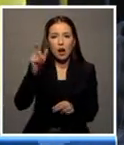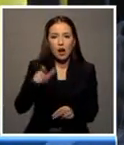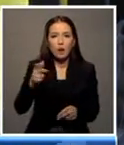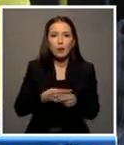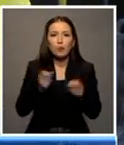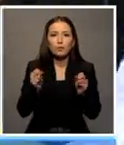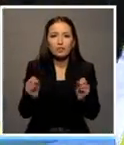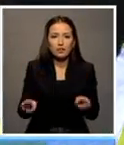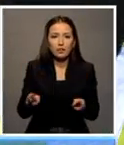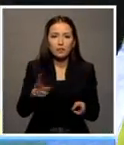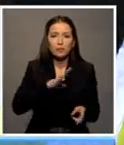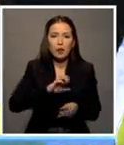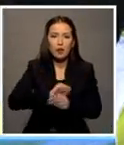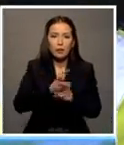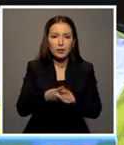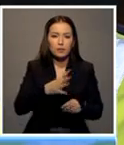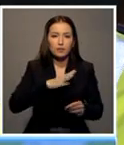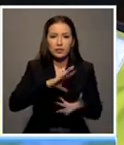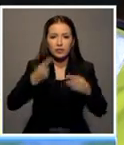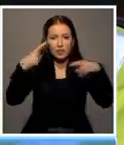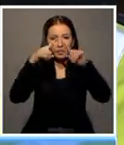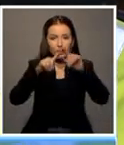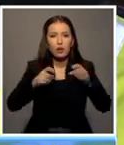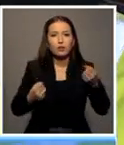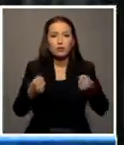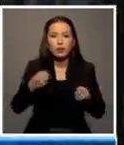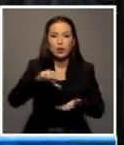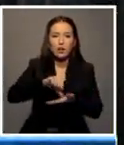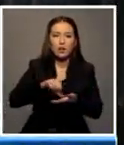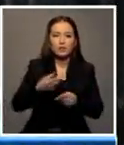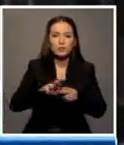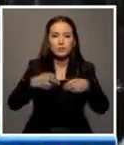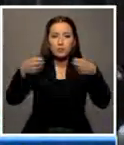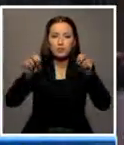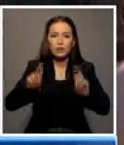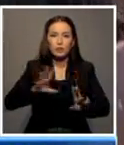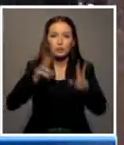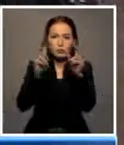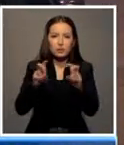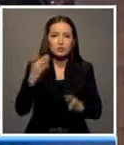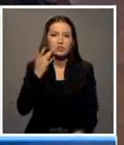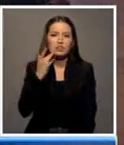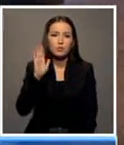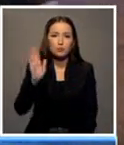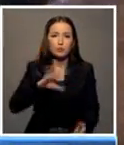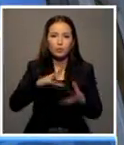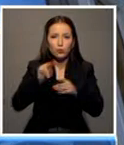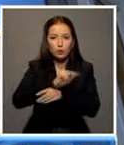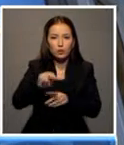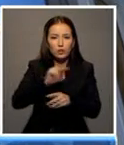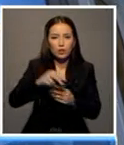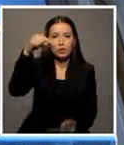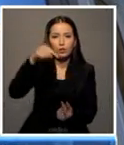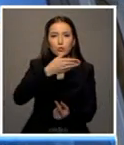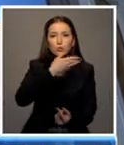қауіпсіздігін қамтамасыз ету үшін техникада олардың жүргізушілері де күнделікті тексеруден өтеді. Дегенмен кей тұста олқылықтар болып, талапқа сай